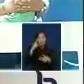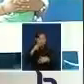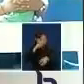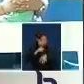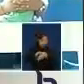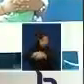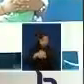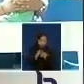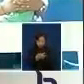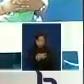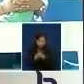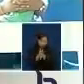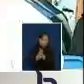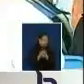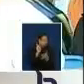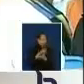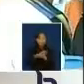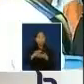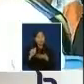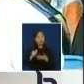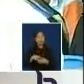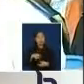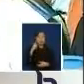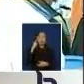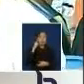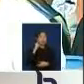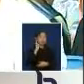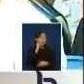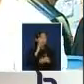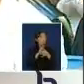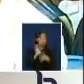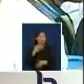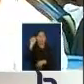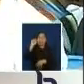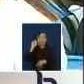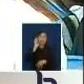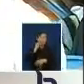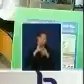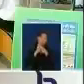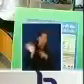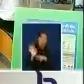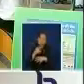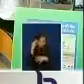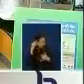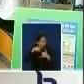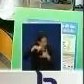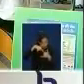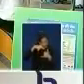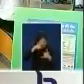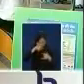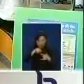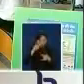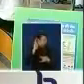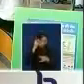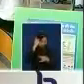แม่ก็ไม่ต้องห่วงมากนัก ค่ะถ้าเป็นก็ไม่ต้องกังวลถ้ามันจำเป็นนะคะ จ ะไม่มีปัญหาเลือกช้อนกลางสำคัญนะคะเพราะ